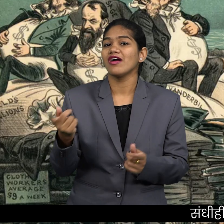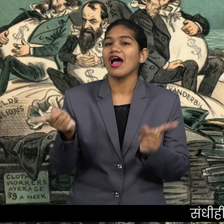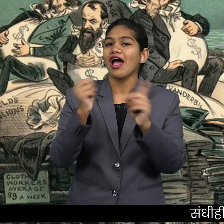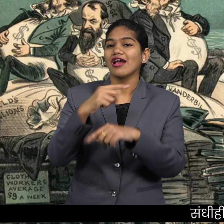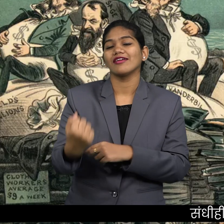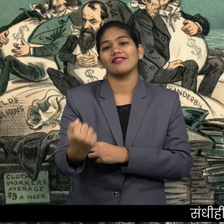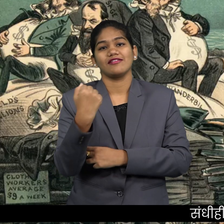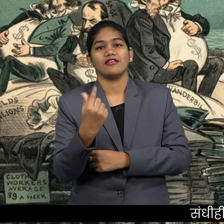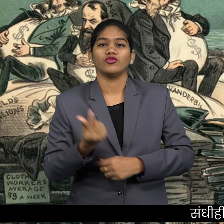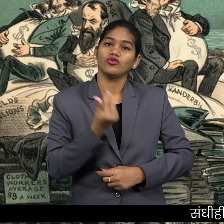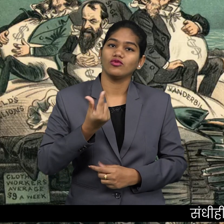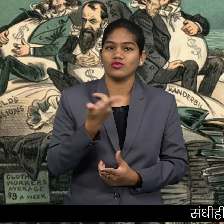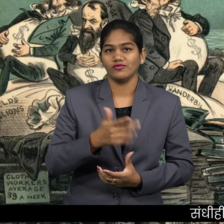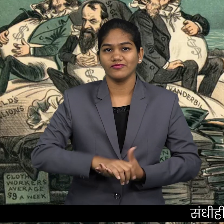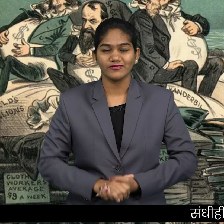संधीही त्यांना मिळाली.